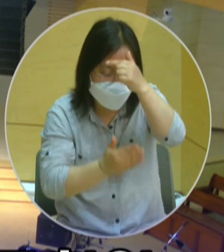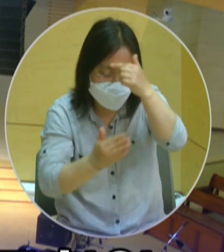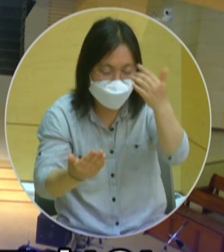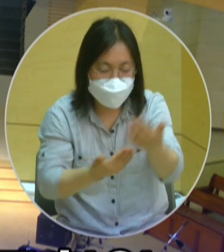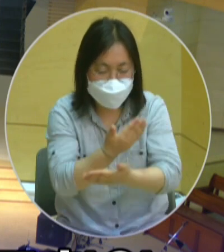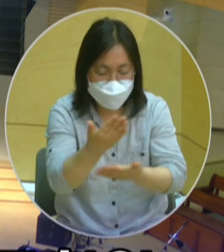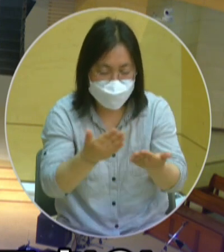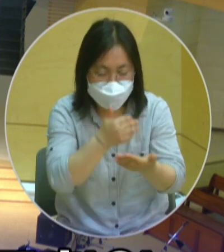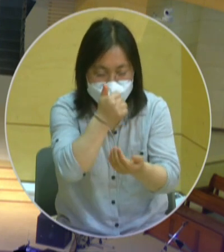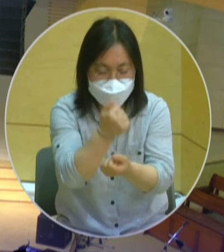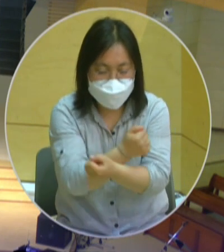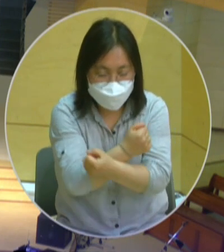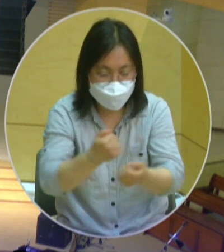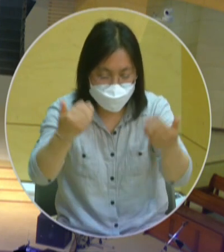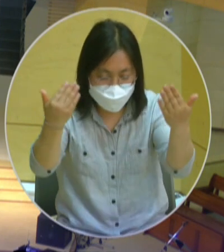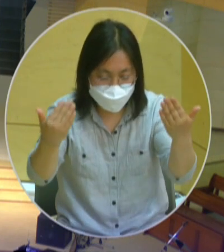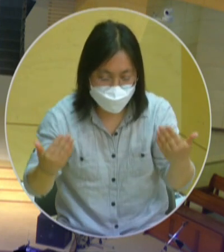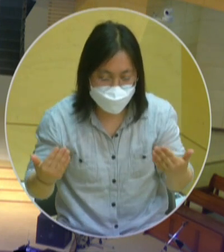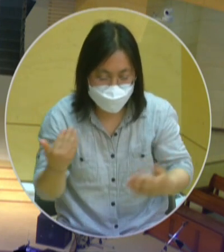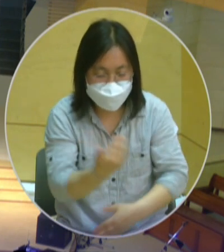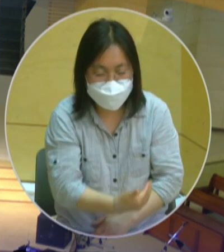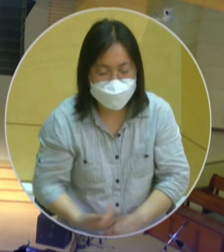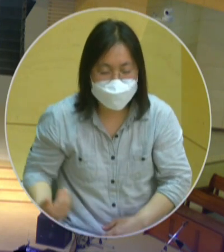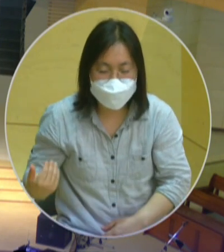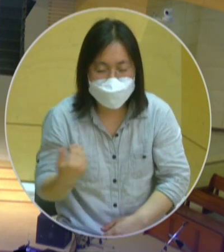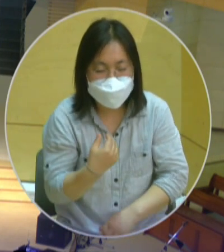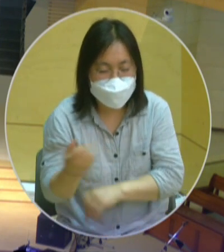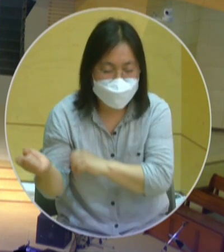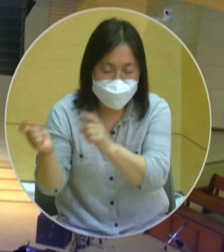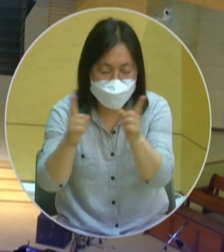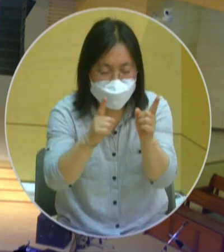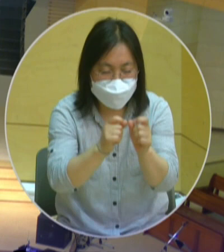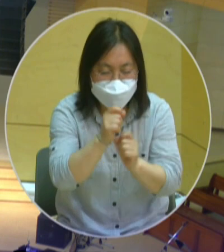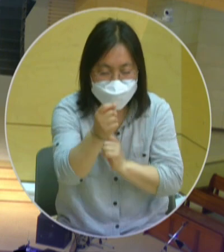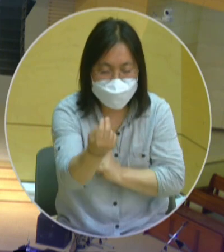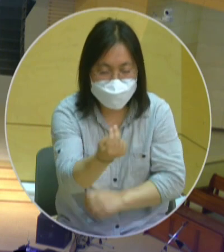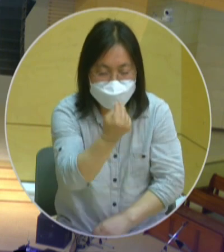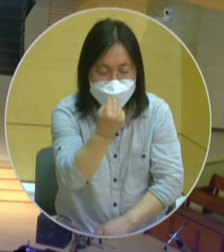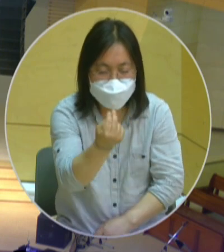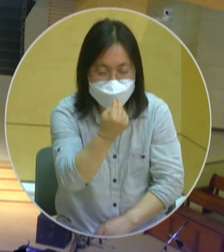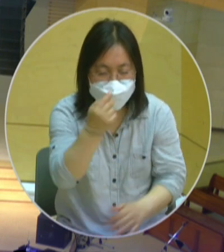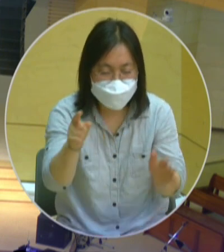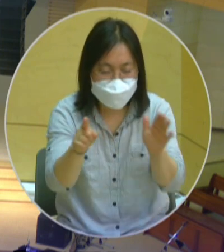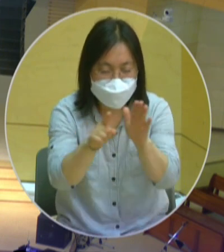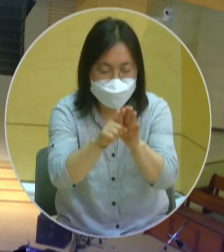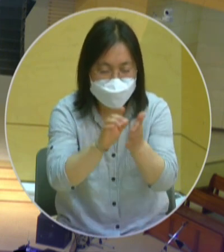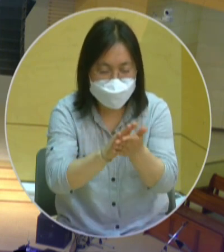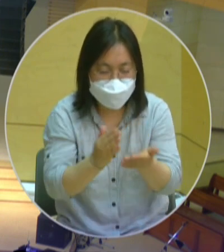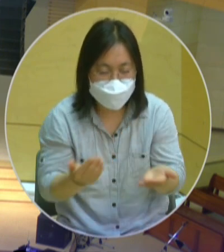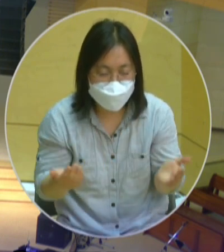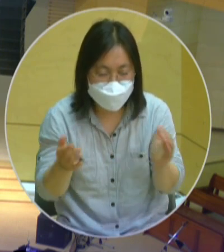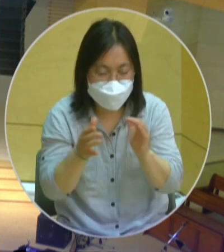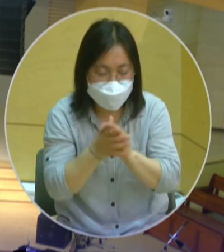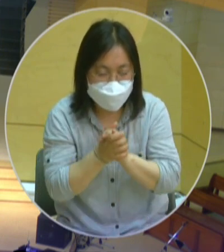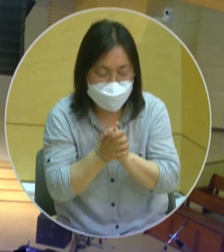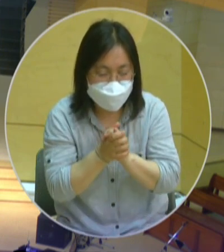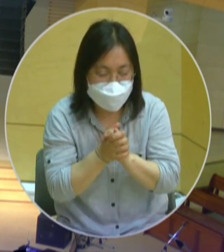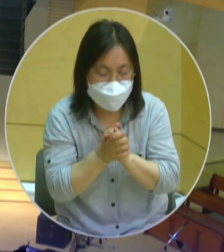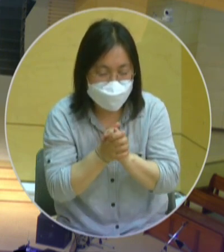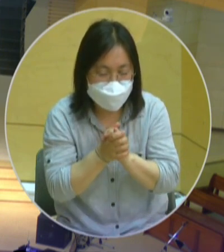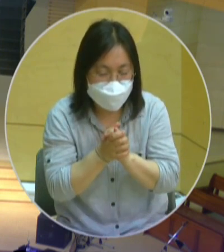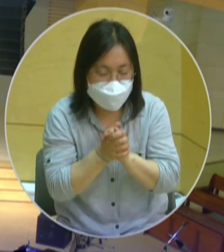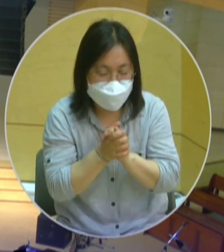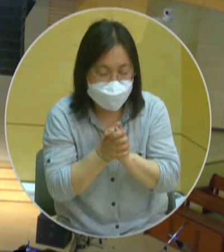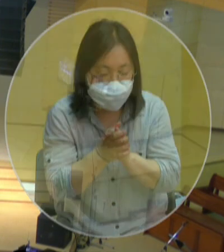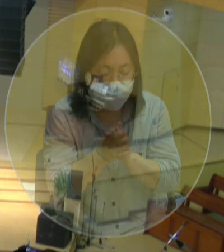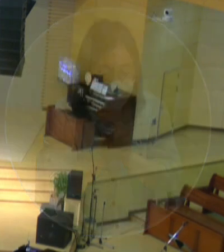공교회와 성도의 교제와 죄를 용서받는 것과 몸의 부활과 영생을 믿습니다.